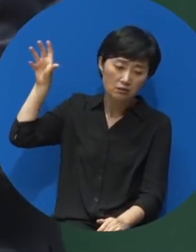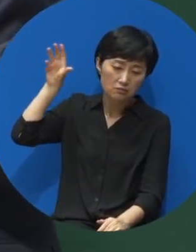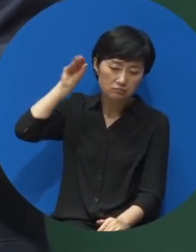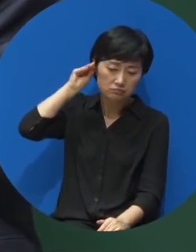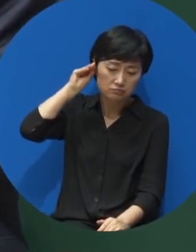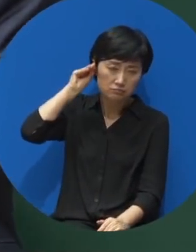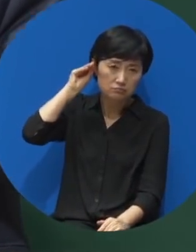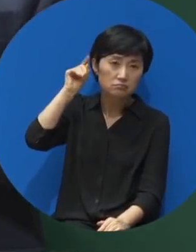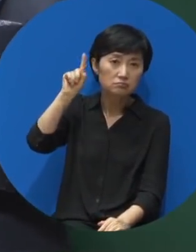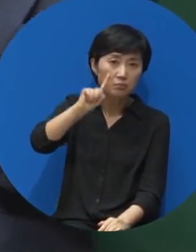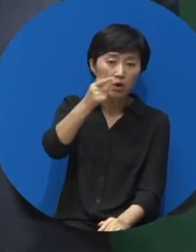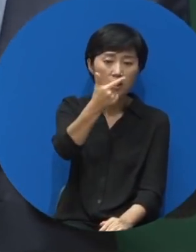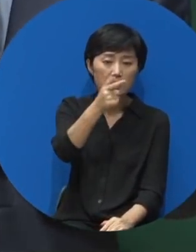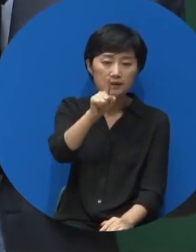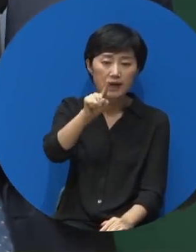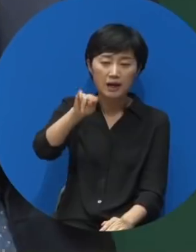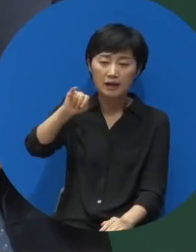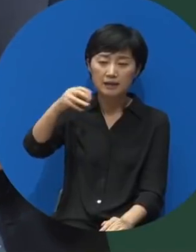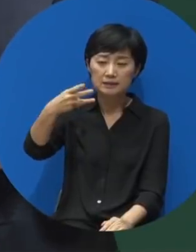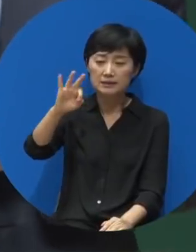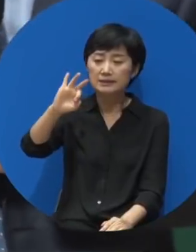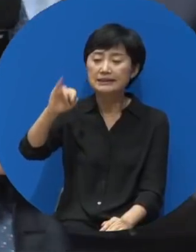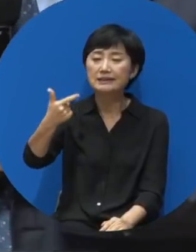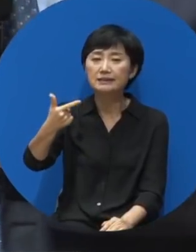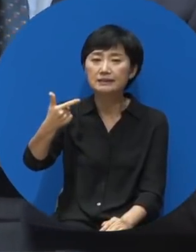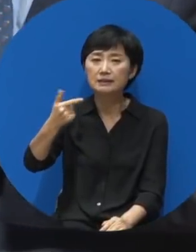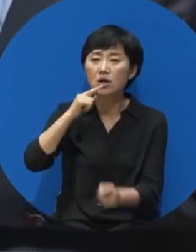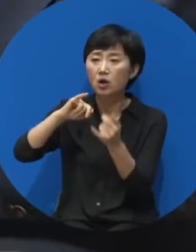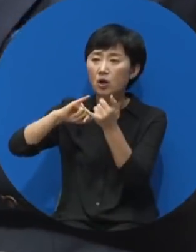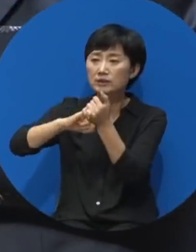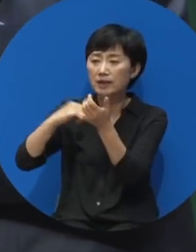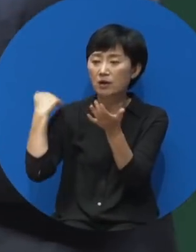나실이라는 언약이 다시 회복이 되죠.